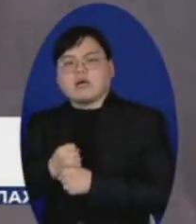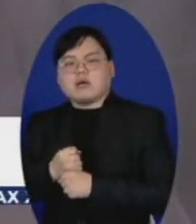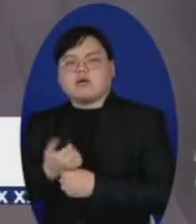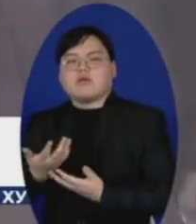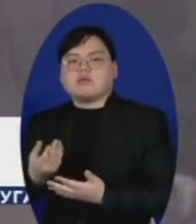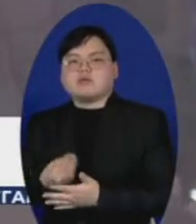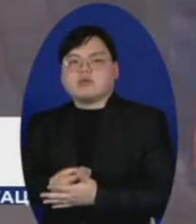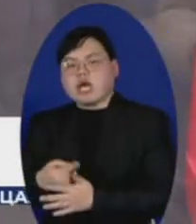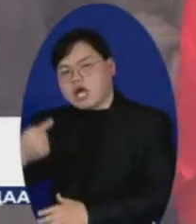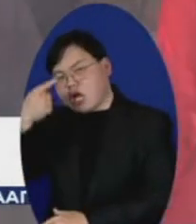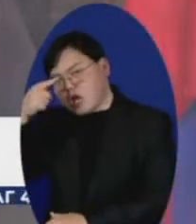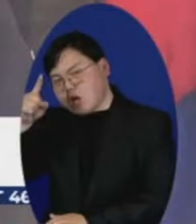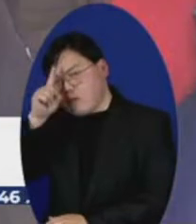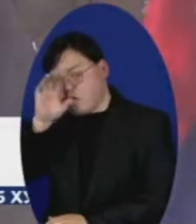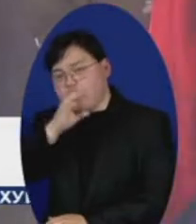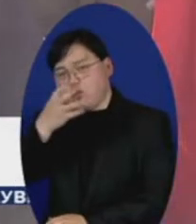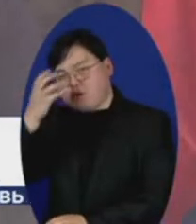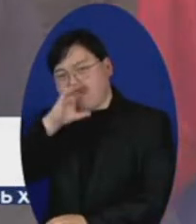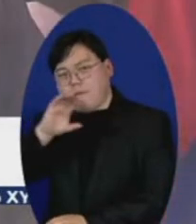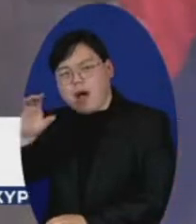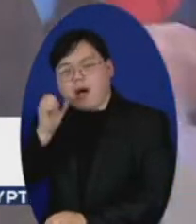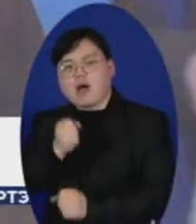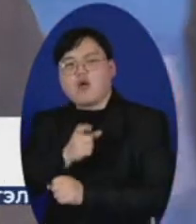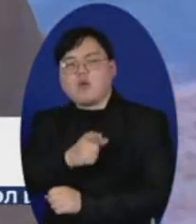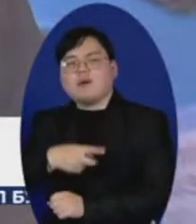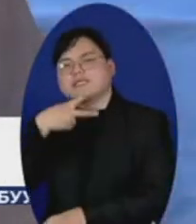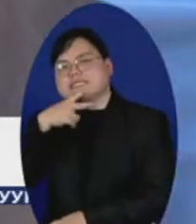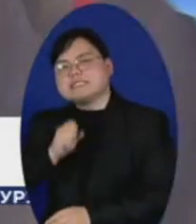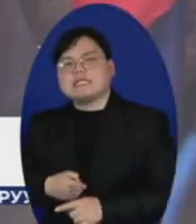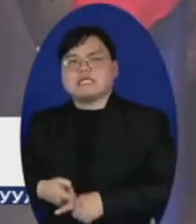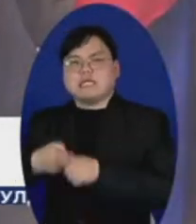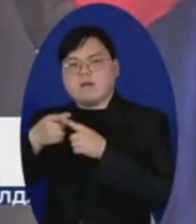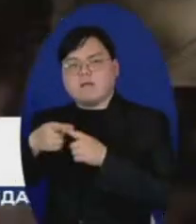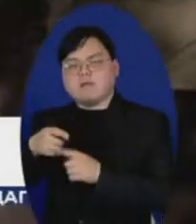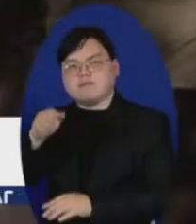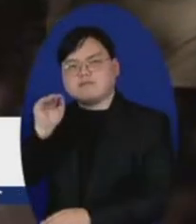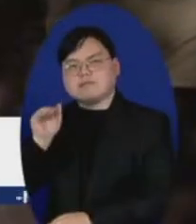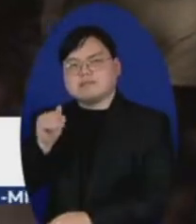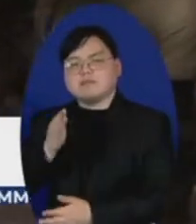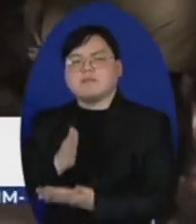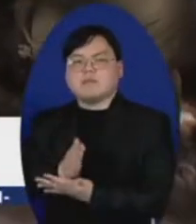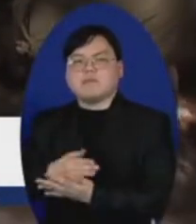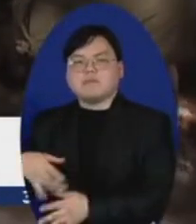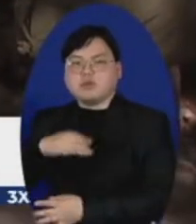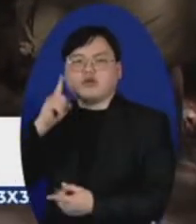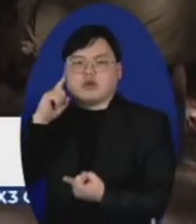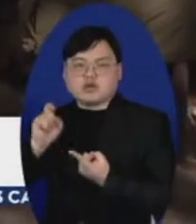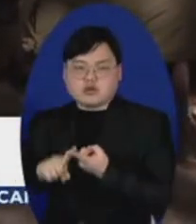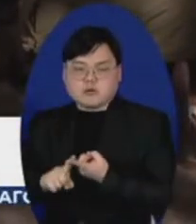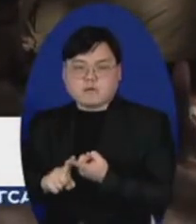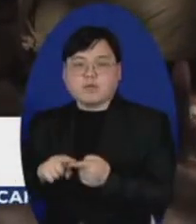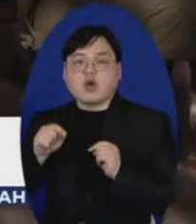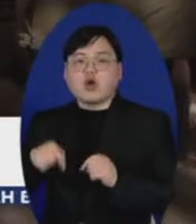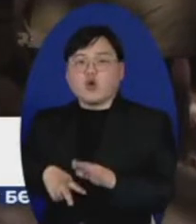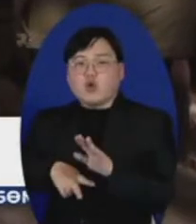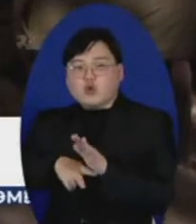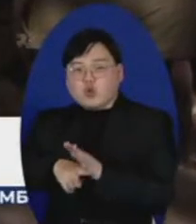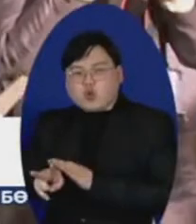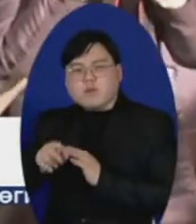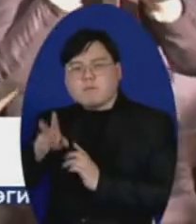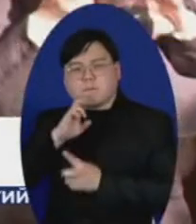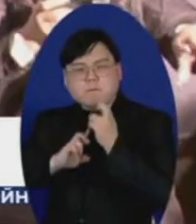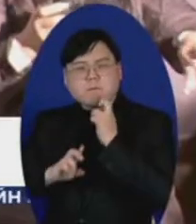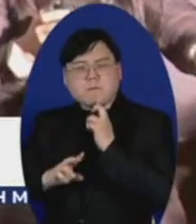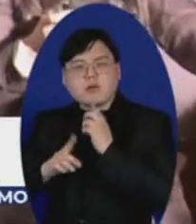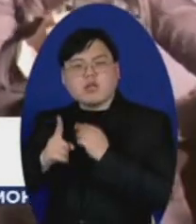мөн одоо энэ эмч одоо төрийн албан хаагчийн салин нэмэгдүүлэхэд л гол зорилго оршиж байна. Өнөөдөр үүсэт байгаа энэ нөхцөлийг шийдэх нэг хөшүүрэг